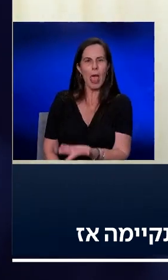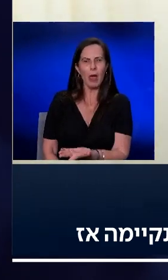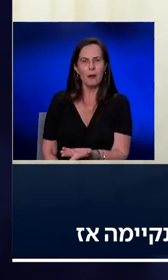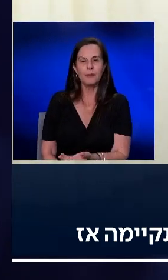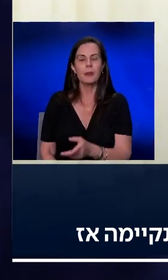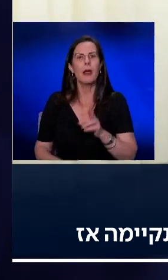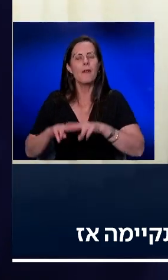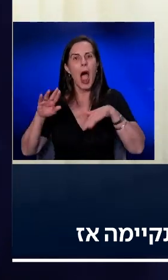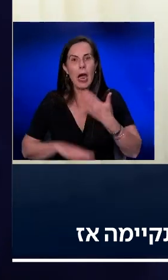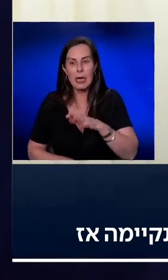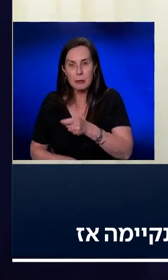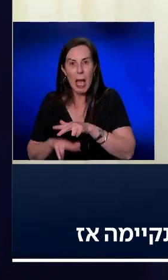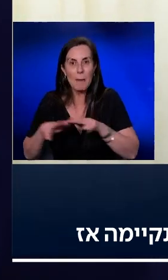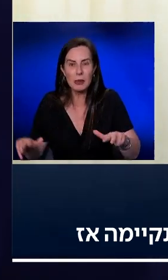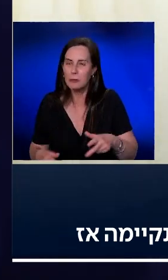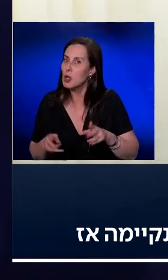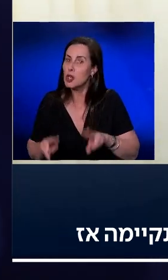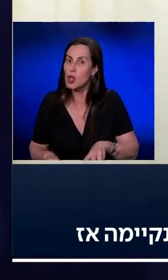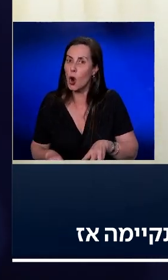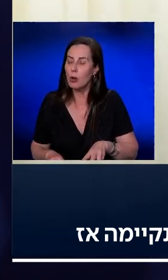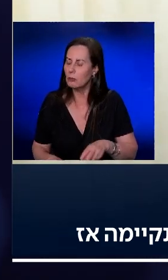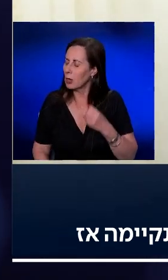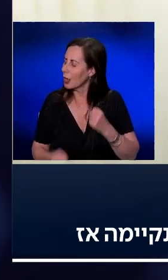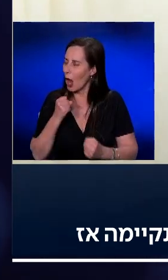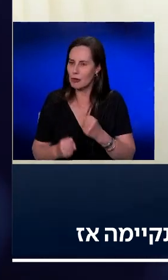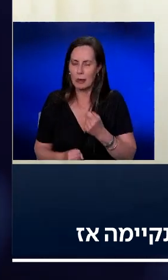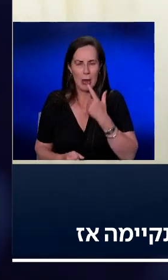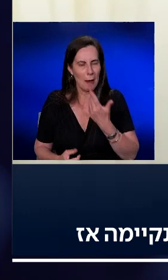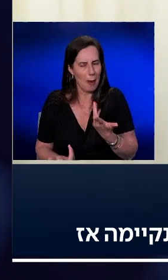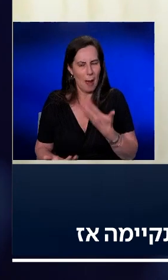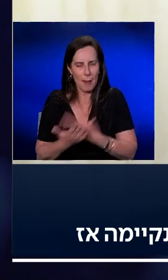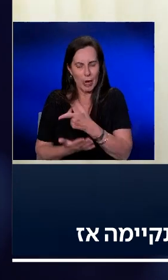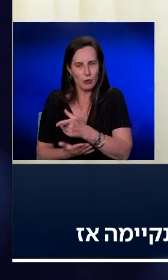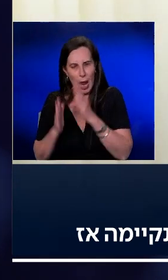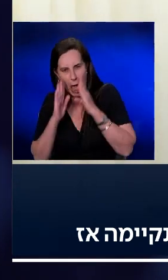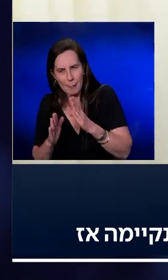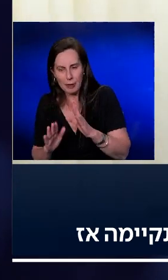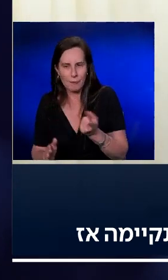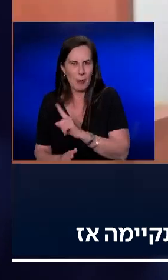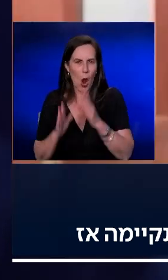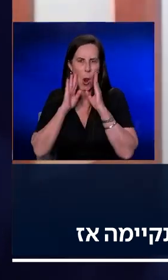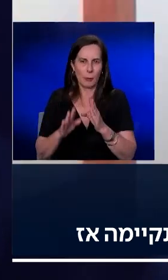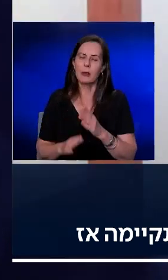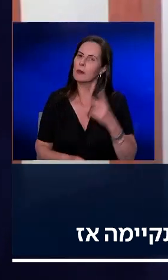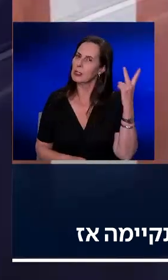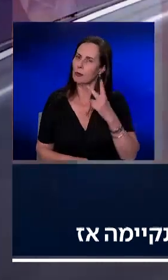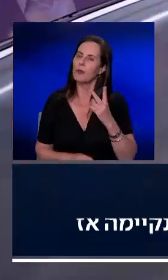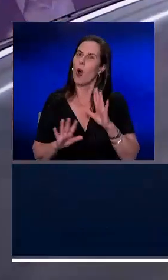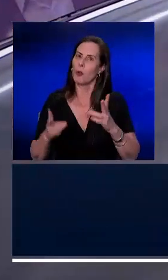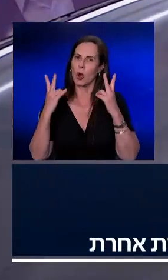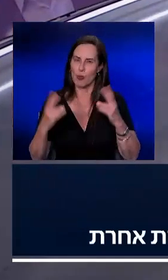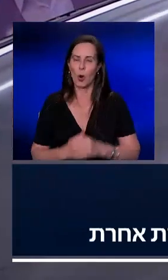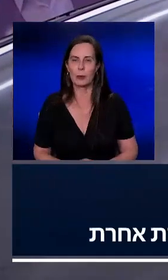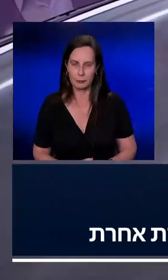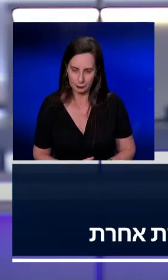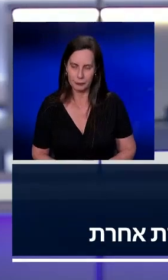ואז, אם זה המצב, הם יכולים להתקשות לסמן מה בעדות שלו להאמין, ומה לא, וזה כמובן משמעותי. תמר, תודה